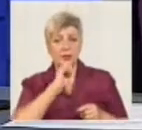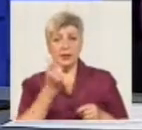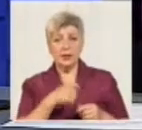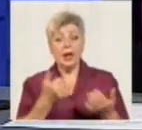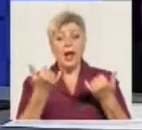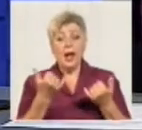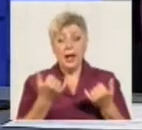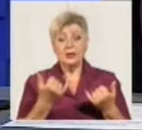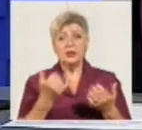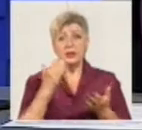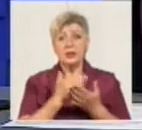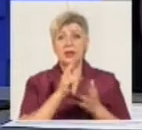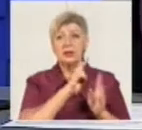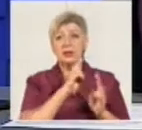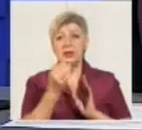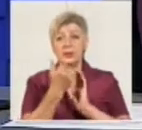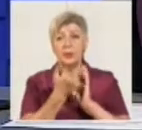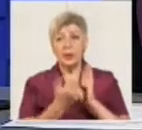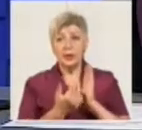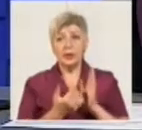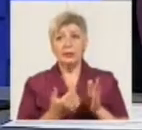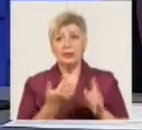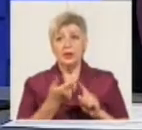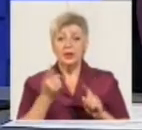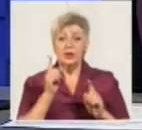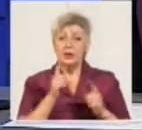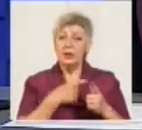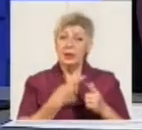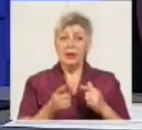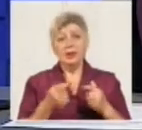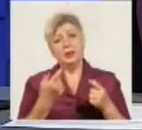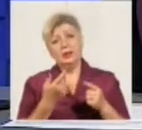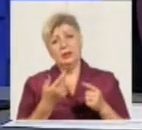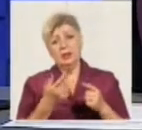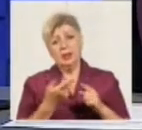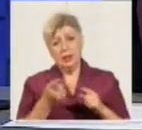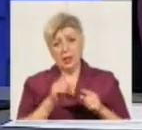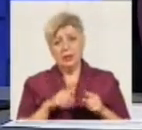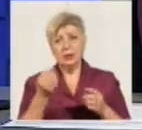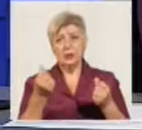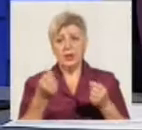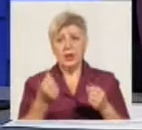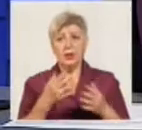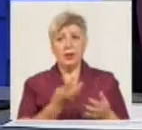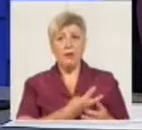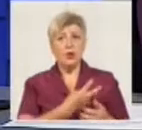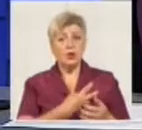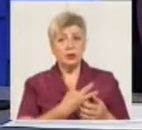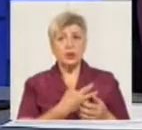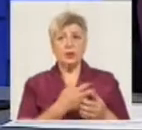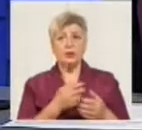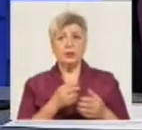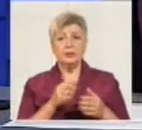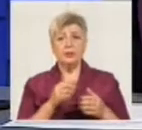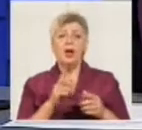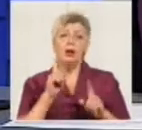державні для того, щоб встановлювати ось ці дошки? Чи це кошти волонтерів, батьків? Іноді волонтерів,